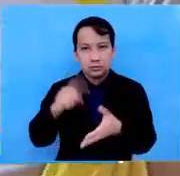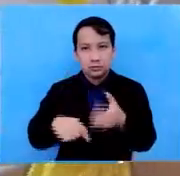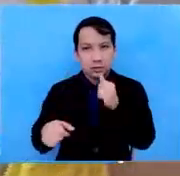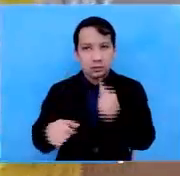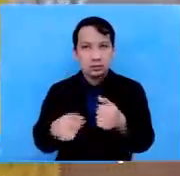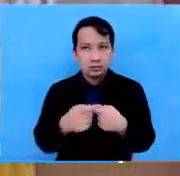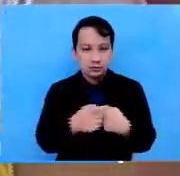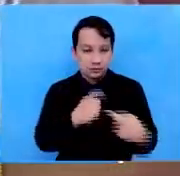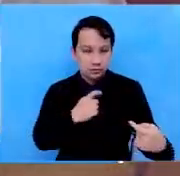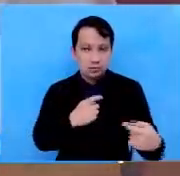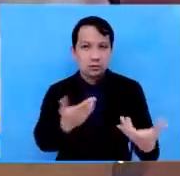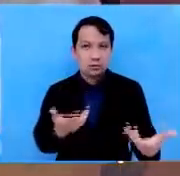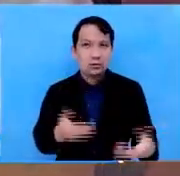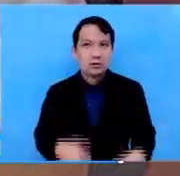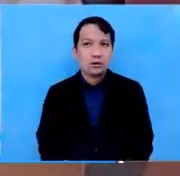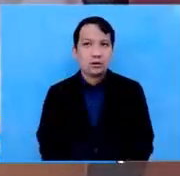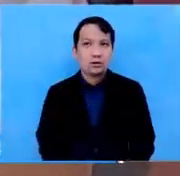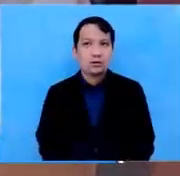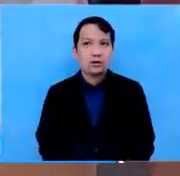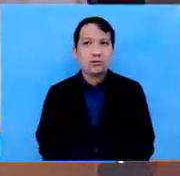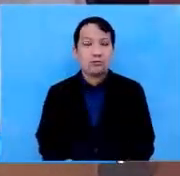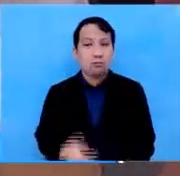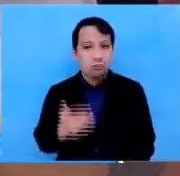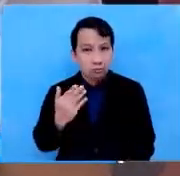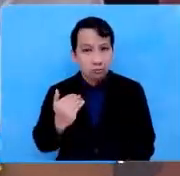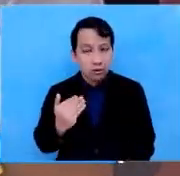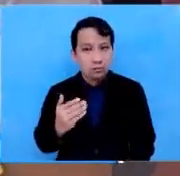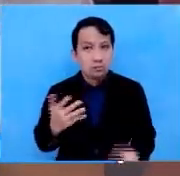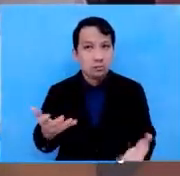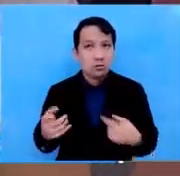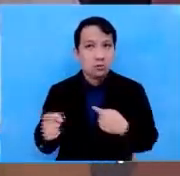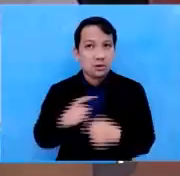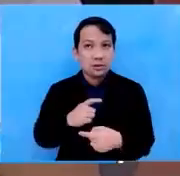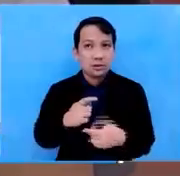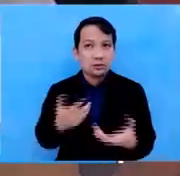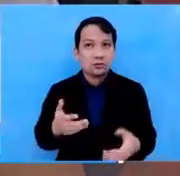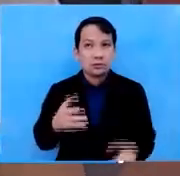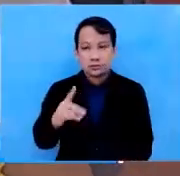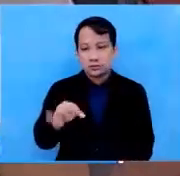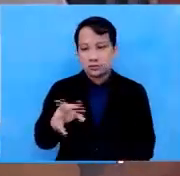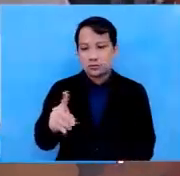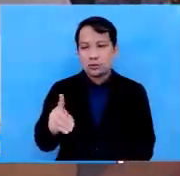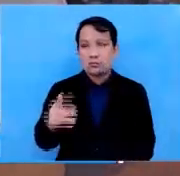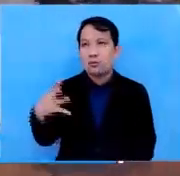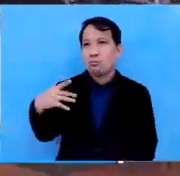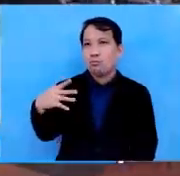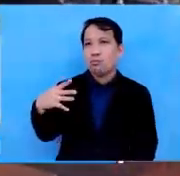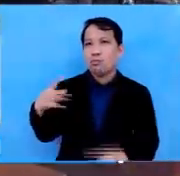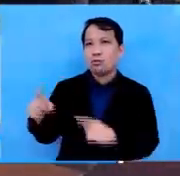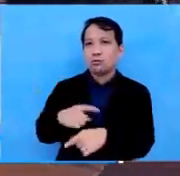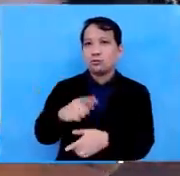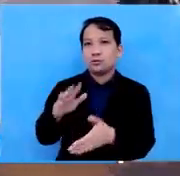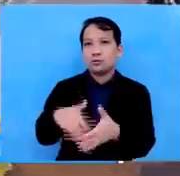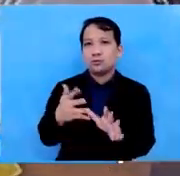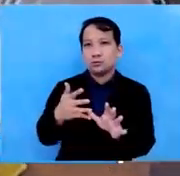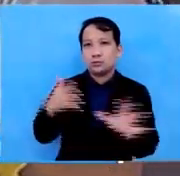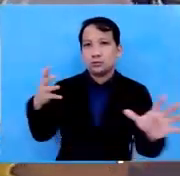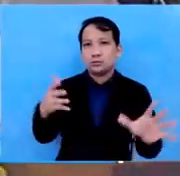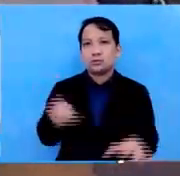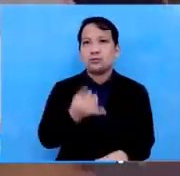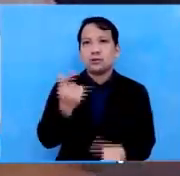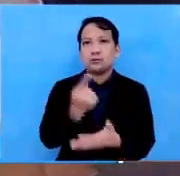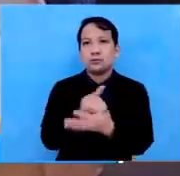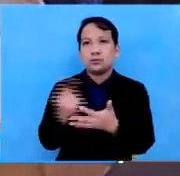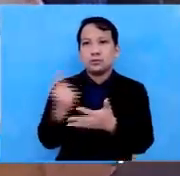ano. Wala pa rin pong text ni DSWD. Naghihintay kami, nakapila po kami. Nakailan linggong pila na